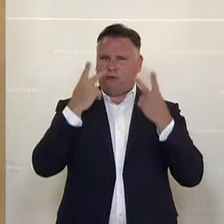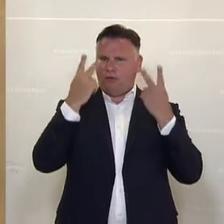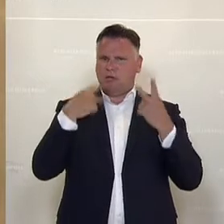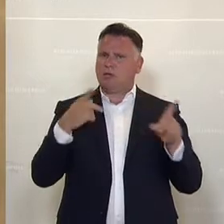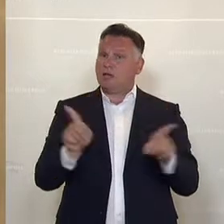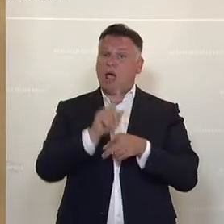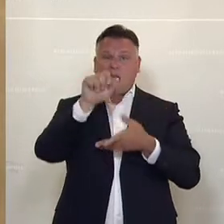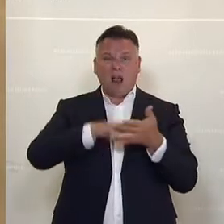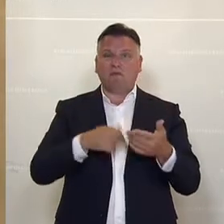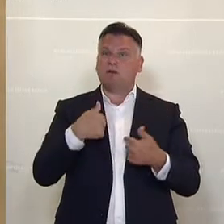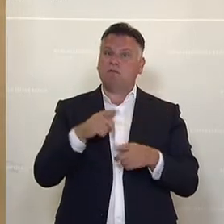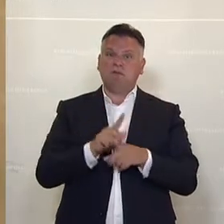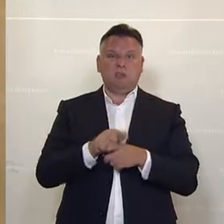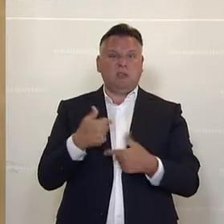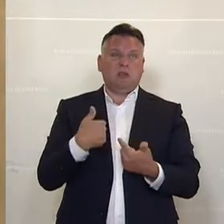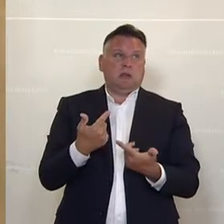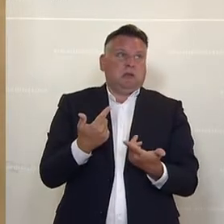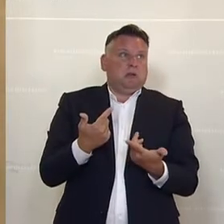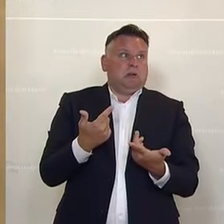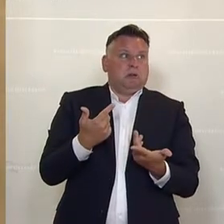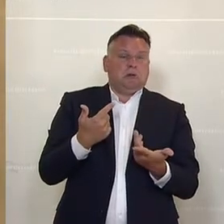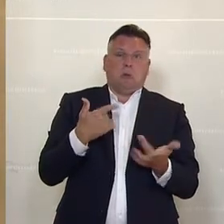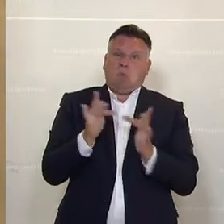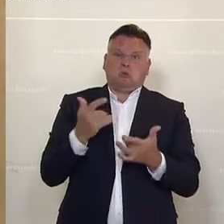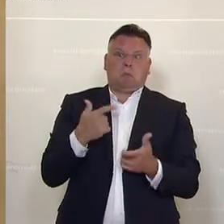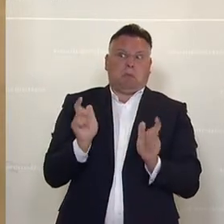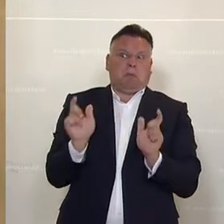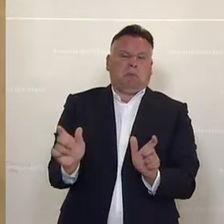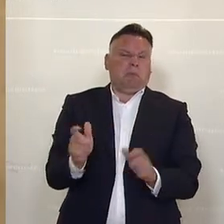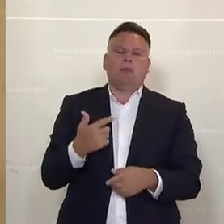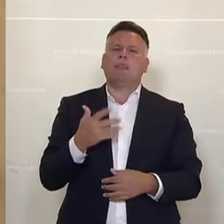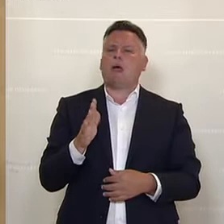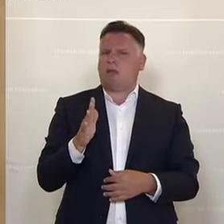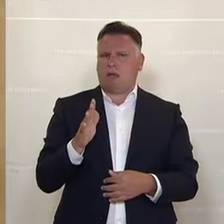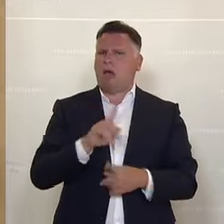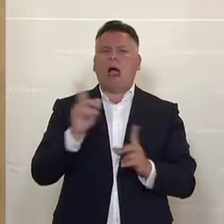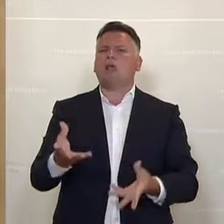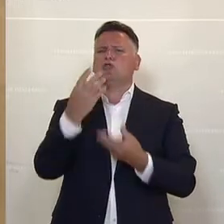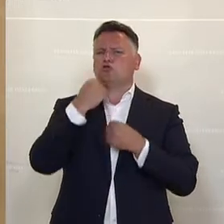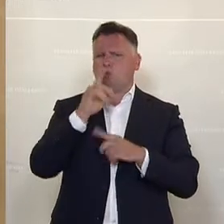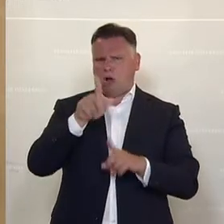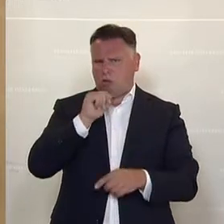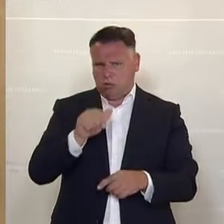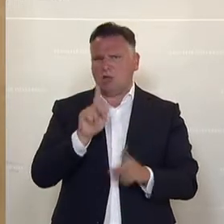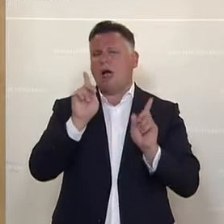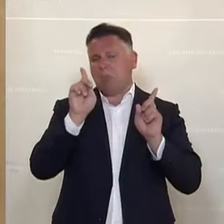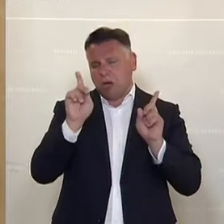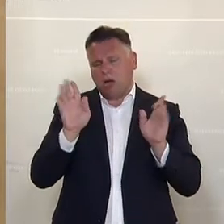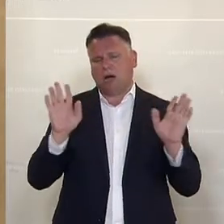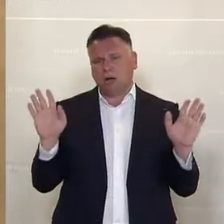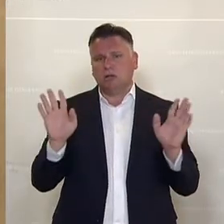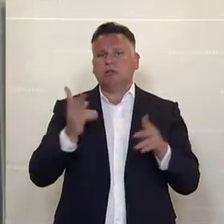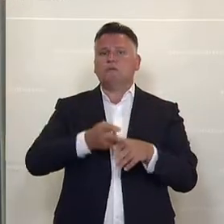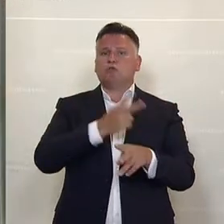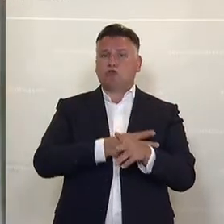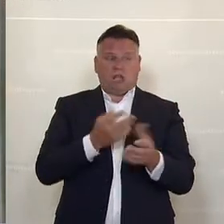gesagt, wir schalten jetzt nicht auf Frontalopposition. Wir schlucken natürlich nicht alles. Aber im Sinne der staatspolitischen Verantwortung,